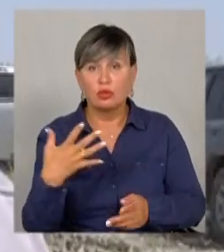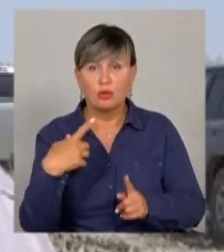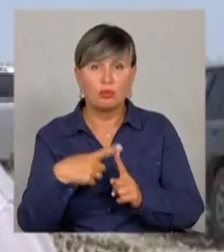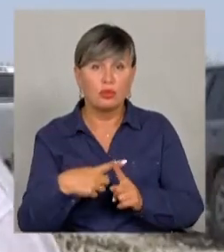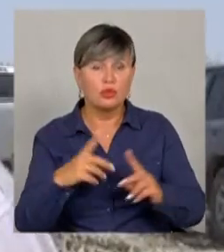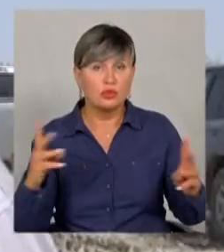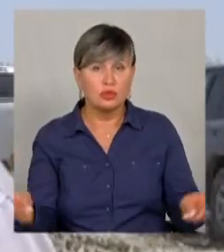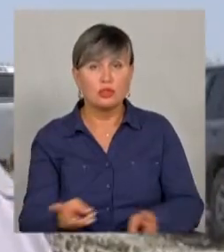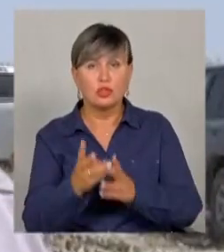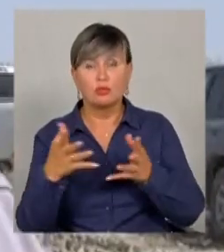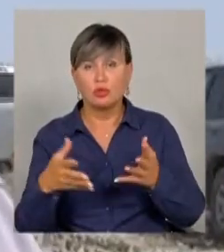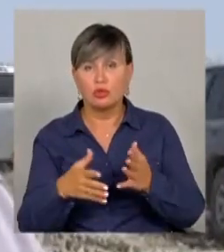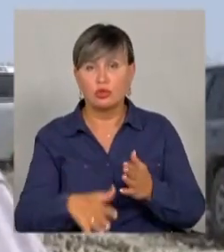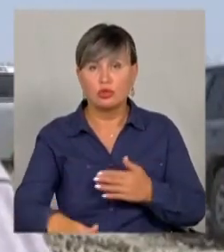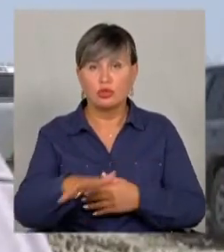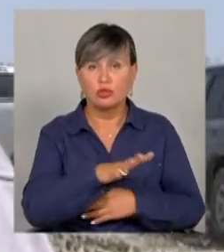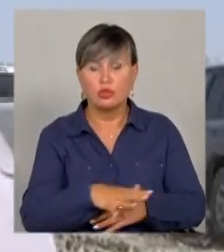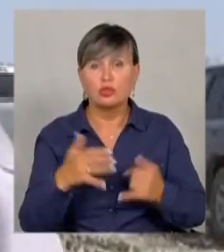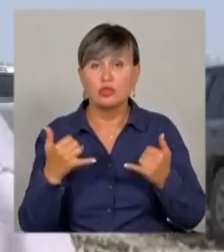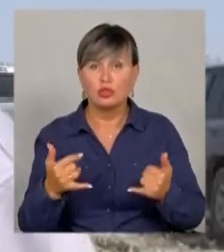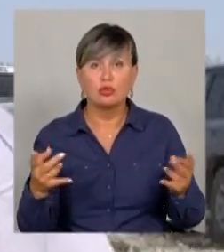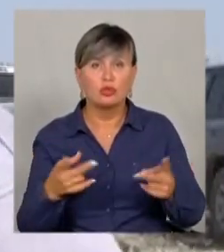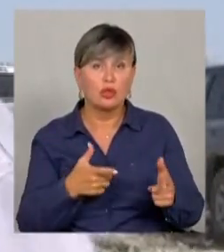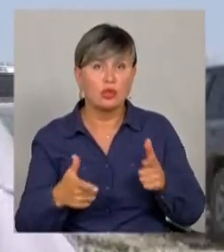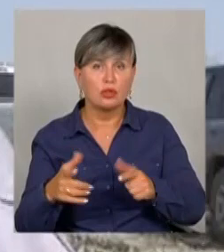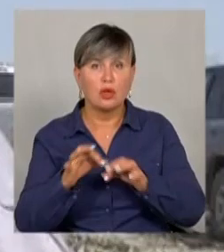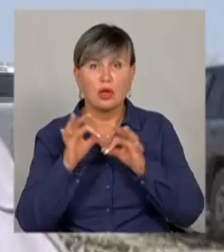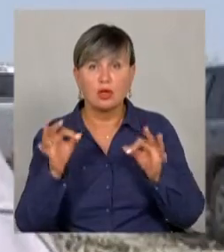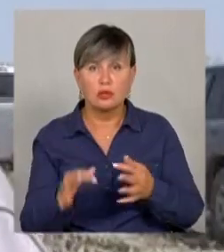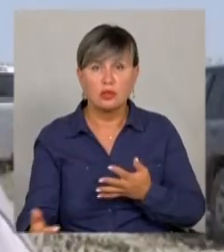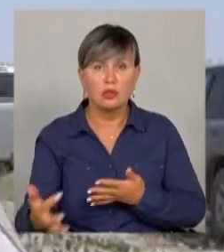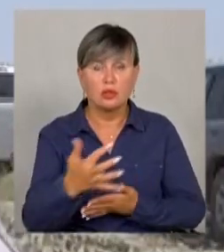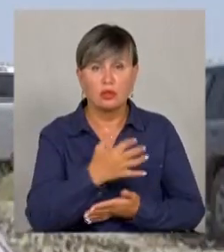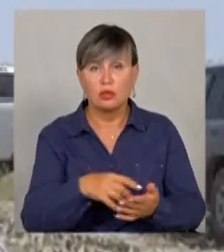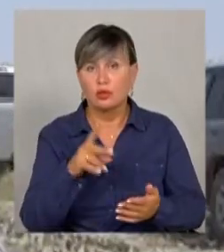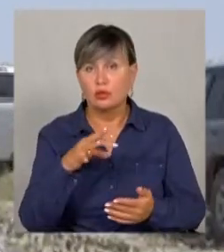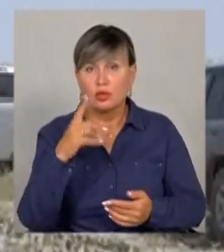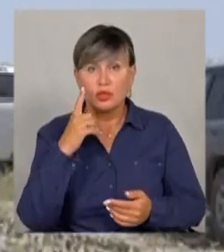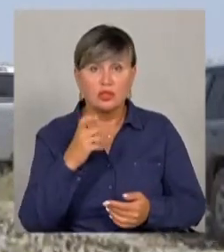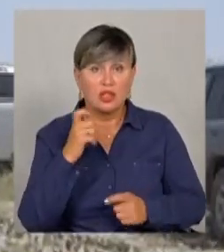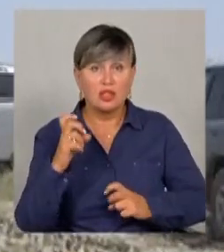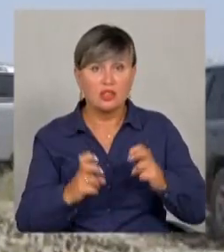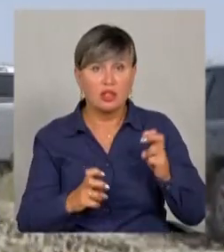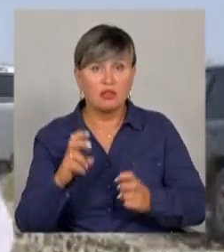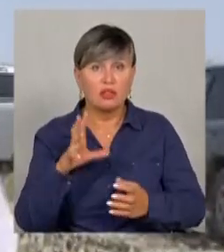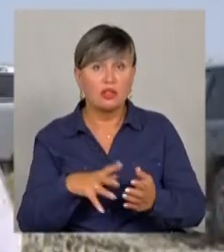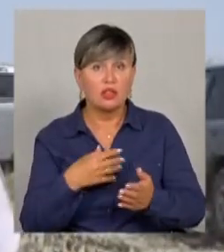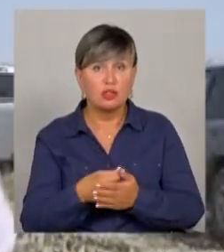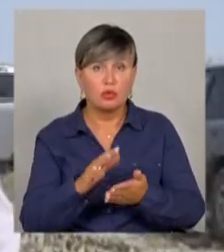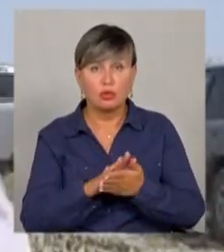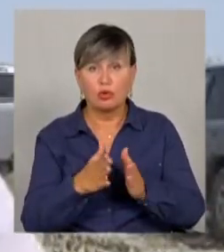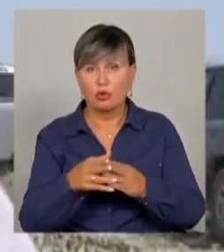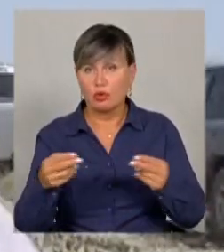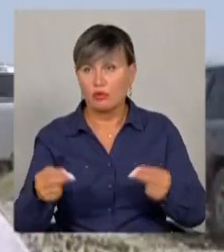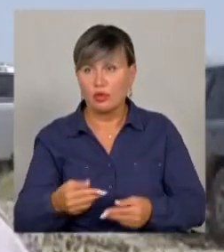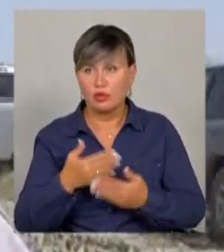просто сожгла большую часть урожая. Уже сейчас нужно готовиться к осенней уборочной кампании. Однако сахарный завод до сих пор не заключил договоры с